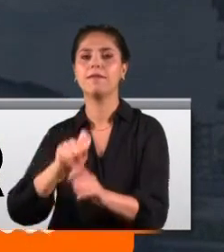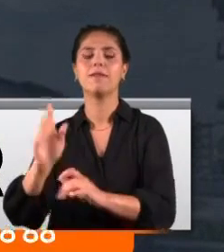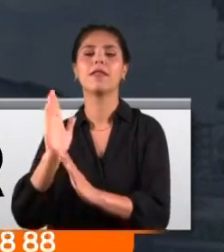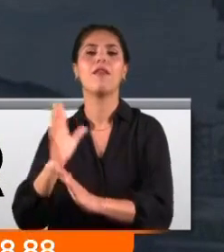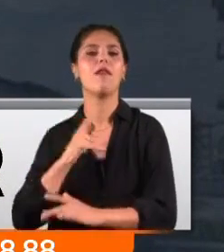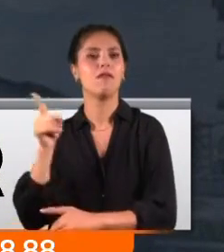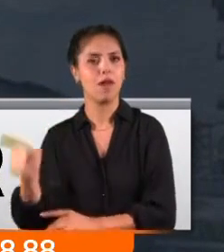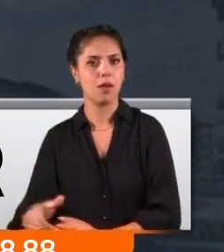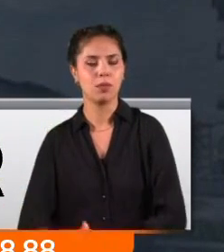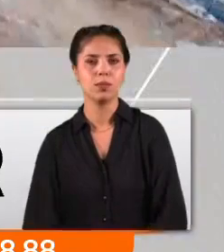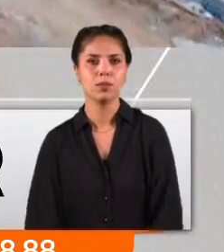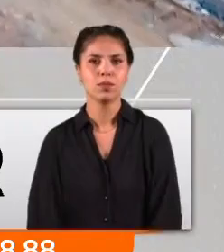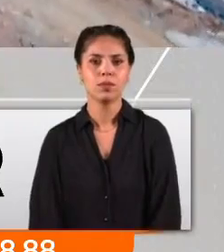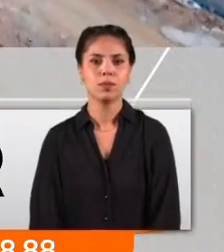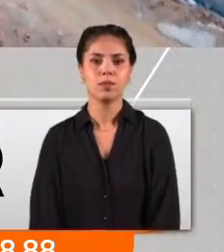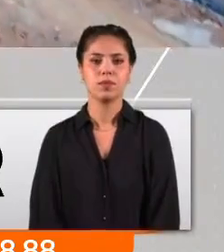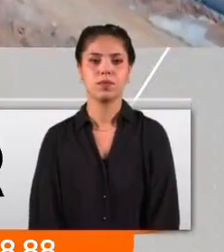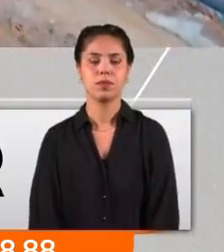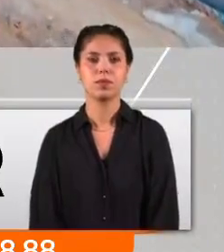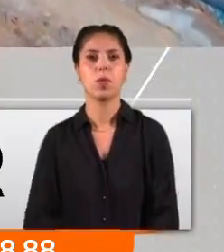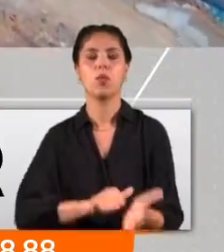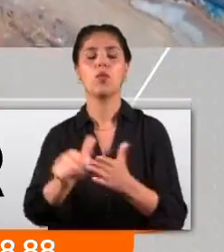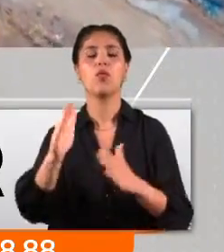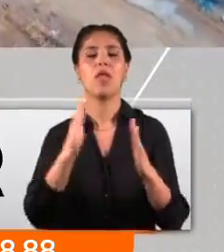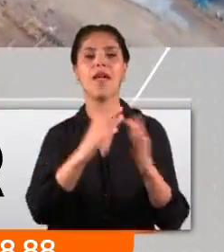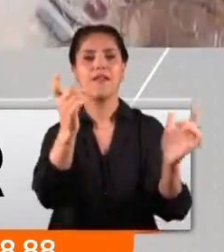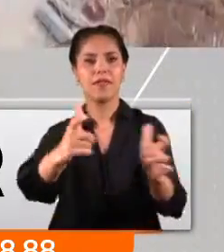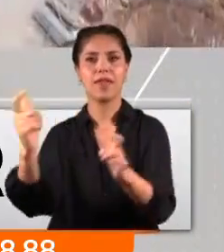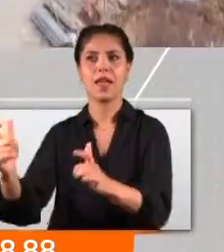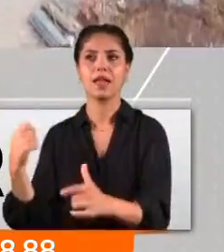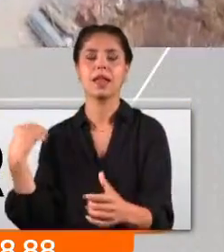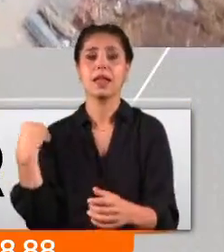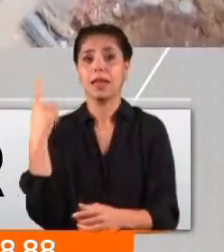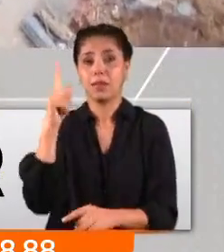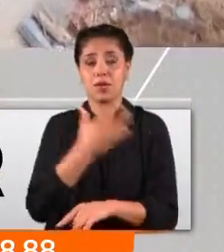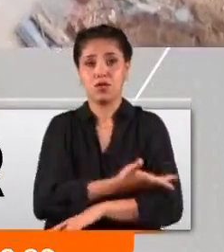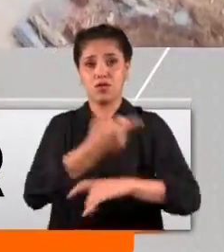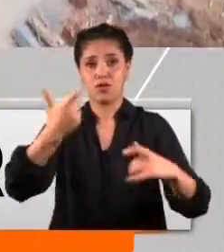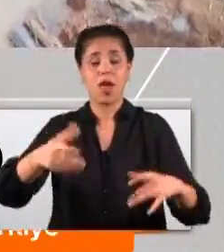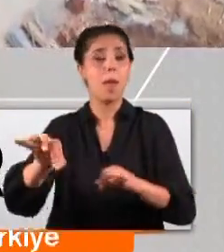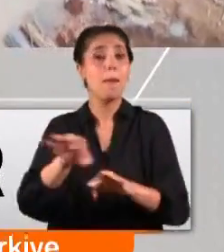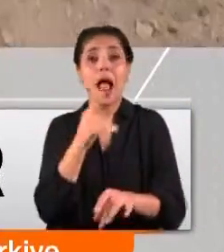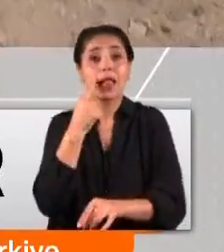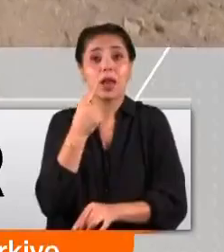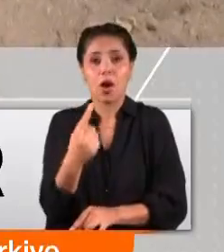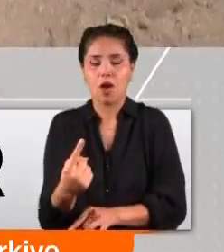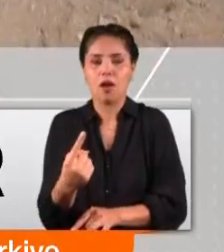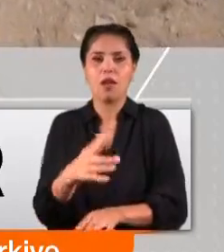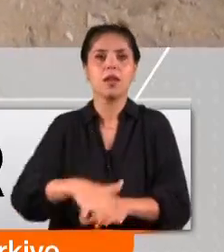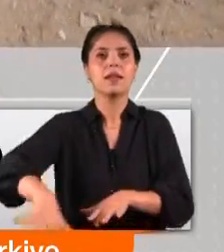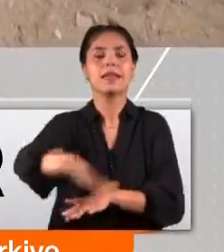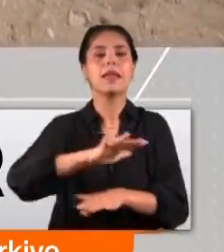19.988 konutun yapımına başlandı. Tüm konut alanlarını yeni bir şehir planı çerçevesinde